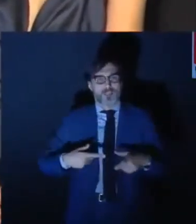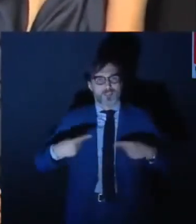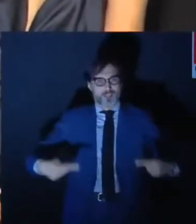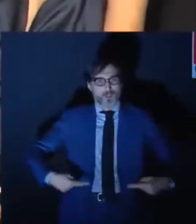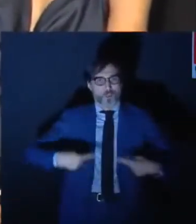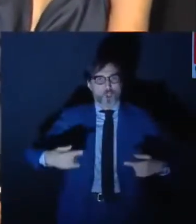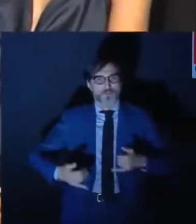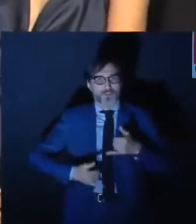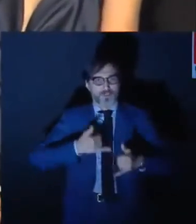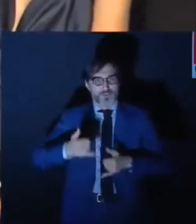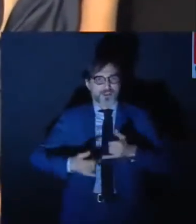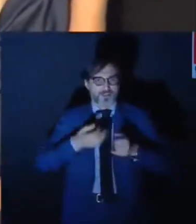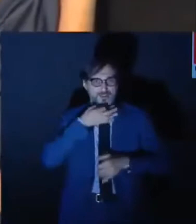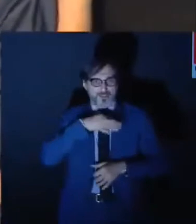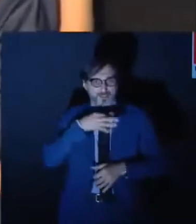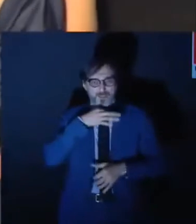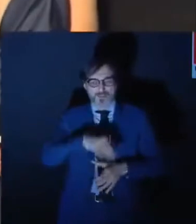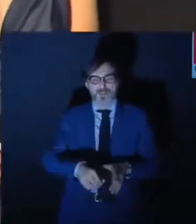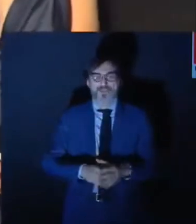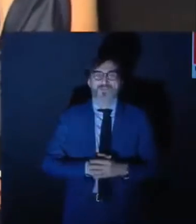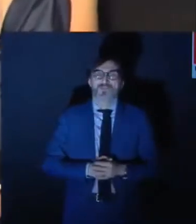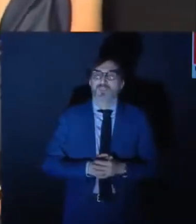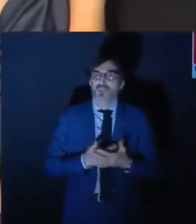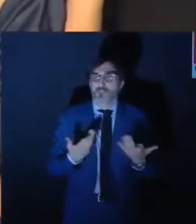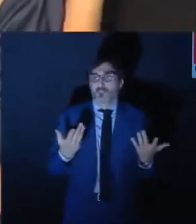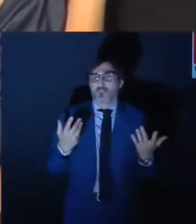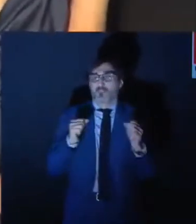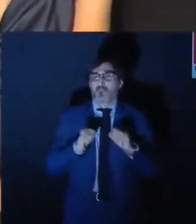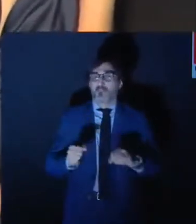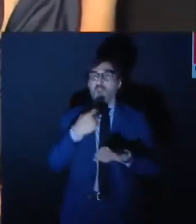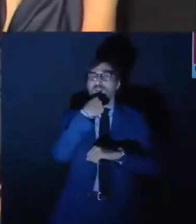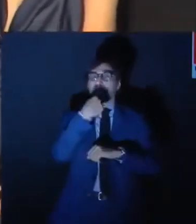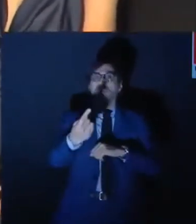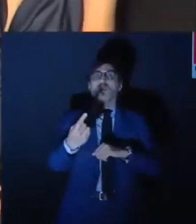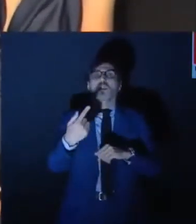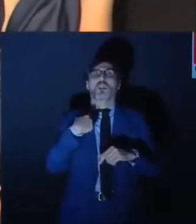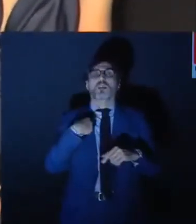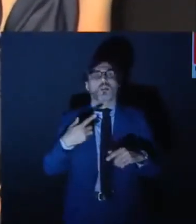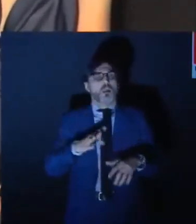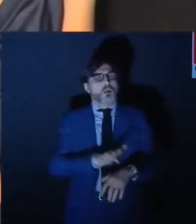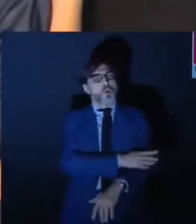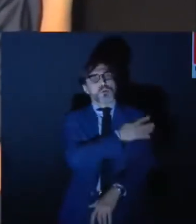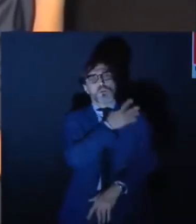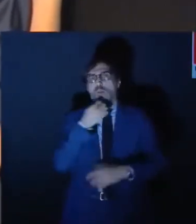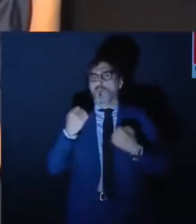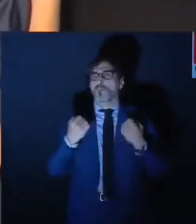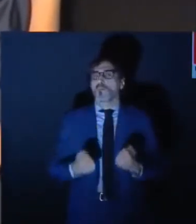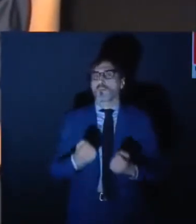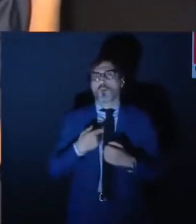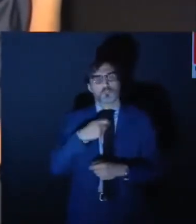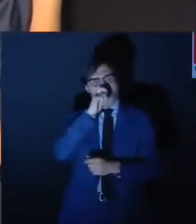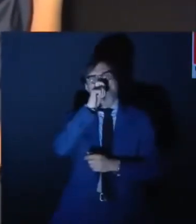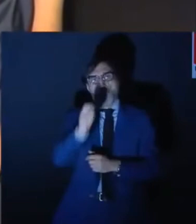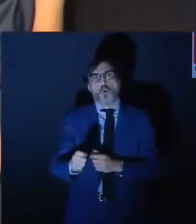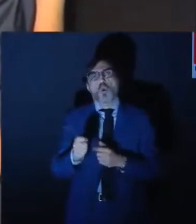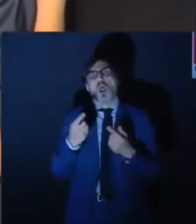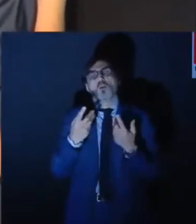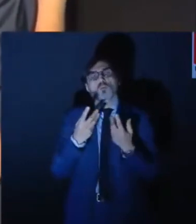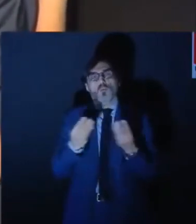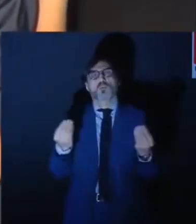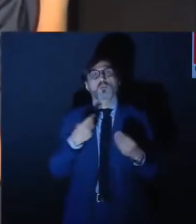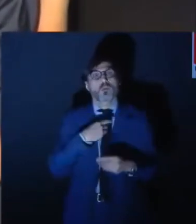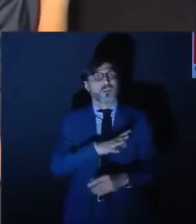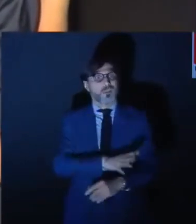legale redatta allora no io mio avviso posso dire di essere stato super emozionato e anche un ora auto per quale motivo